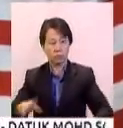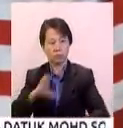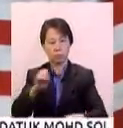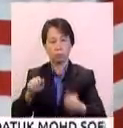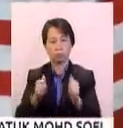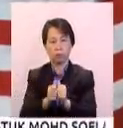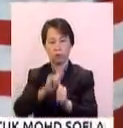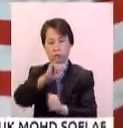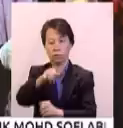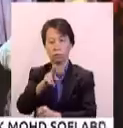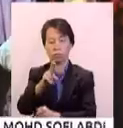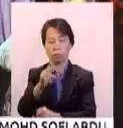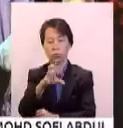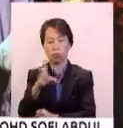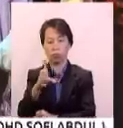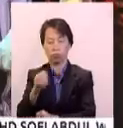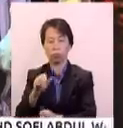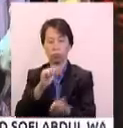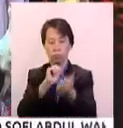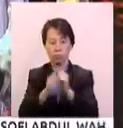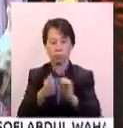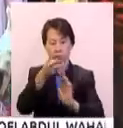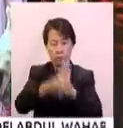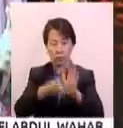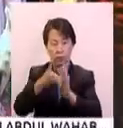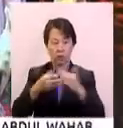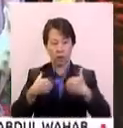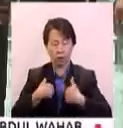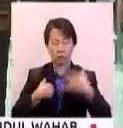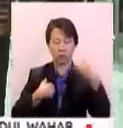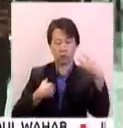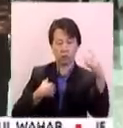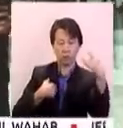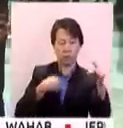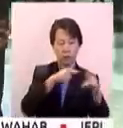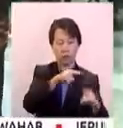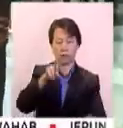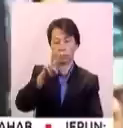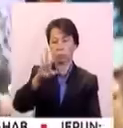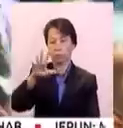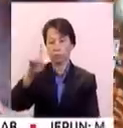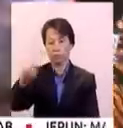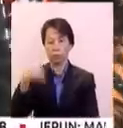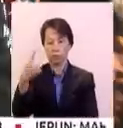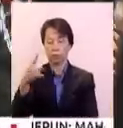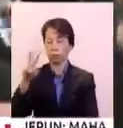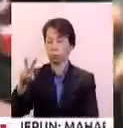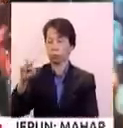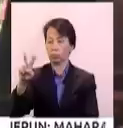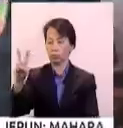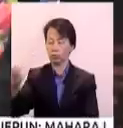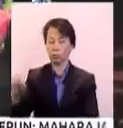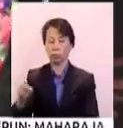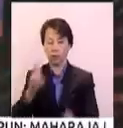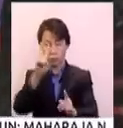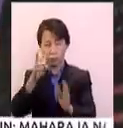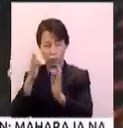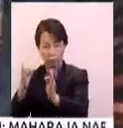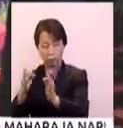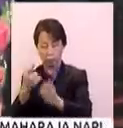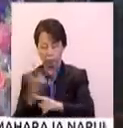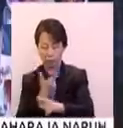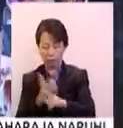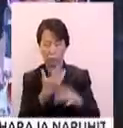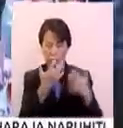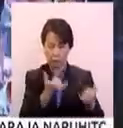judo. Sukan Para Asia Manila dijadual berlangsung dari 18 hingga 25 Januari 2020. Fasa kedua latihan bermula hari